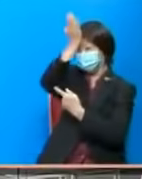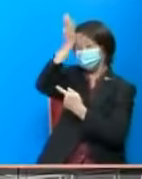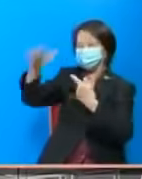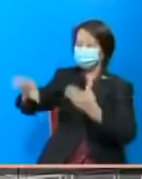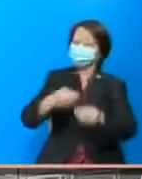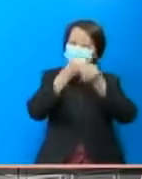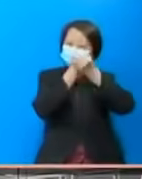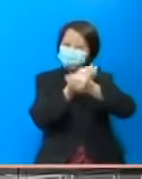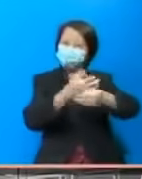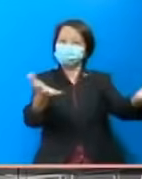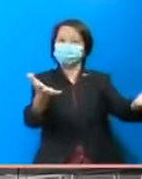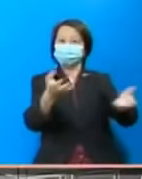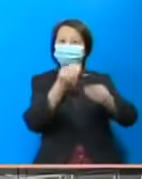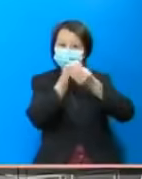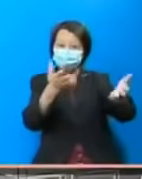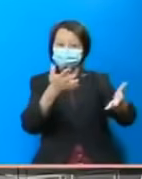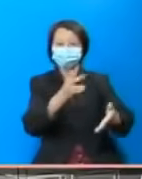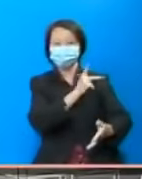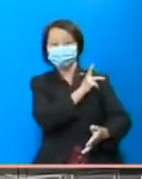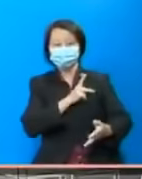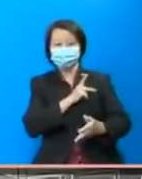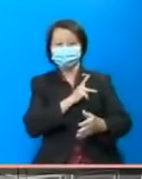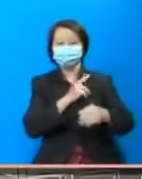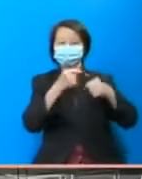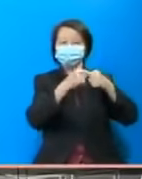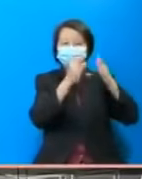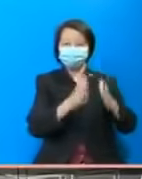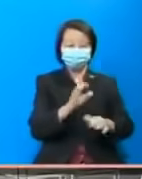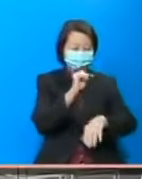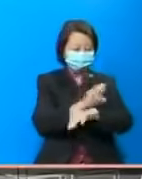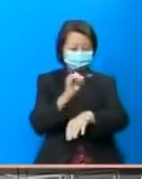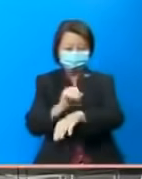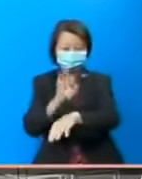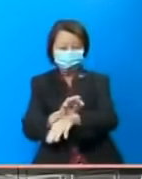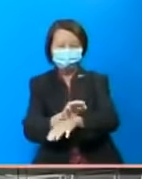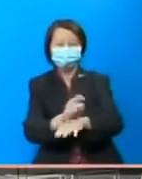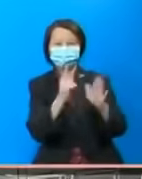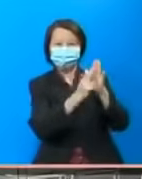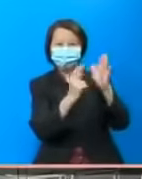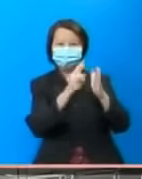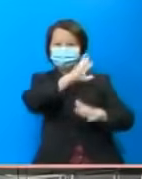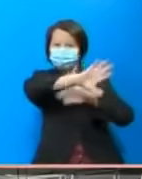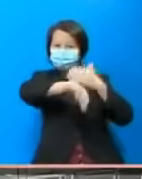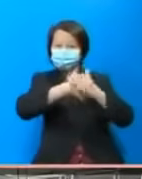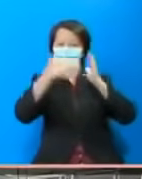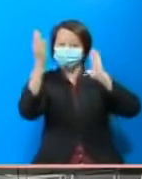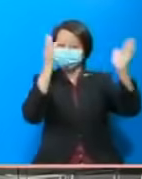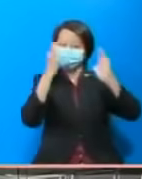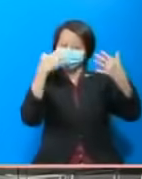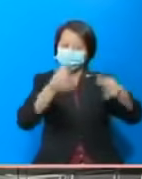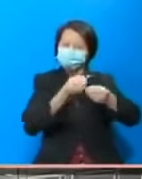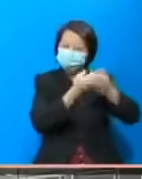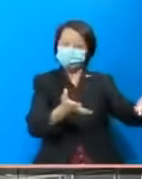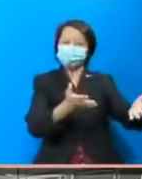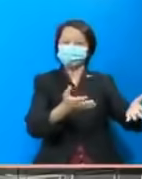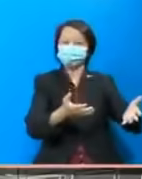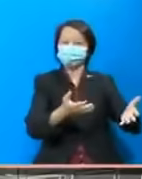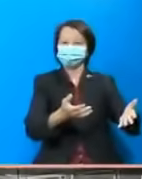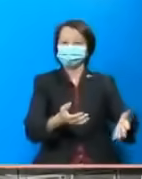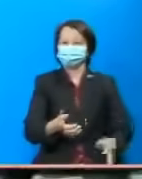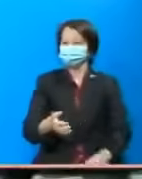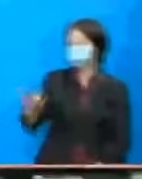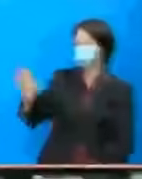dimaklumkan kepada ketua unit pendakwaan dan penasehat penasehat undang-undang seluruh dari tokoh Malaysia tentang